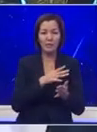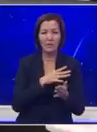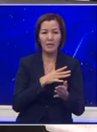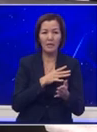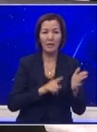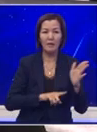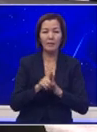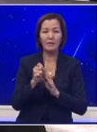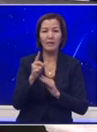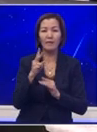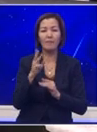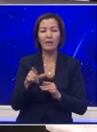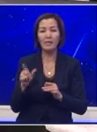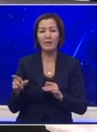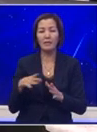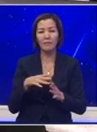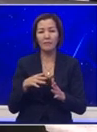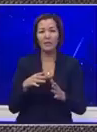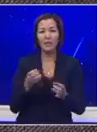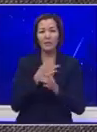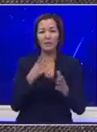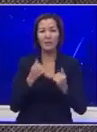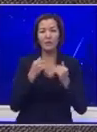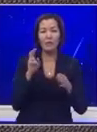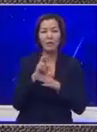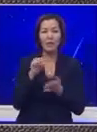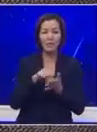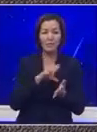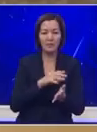басылымнан бастаған бір қатар бақ өкілі газет мерейтойына арнайы келді.